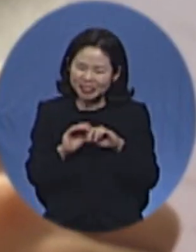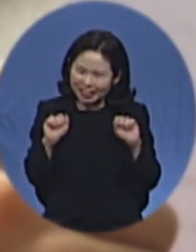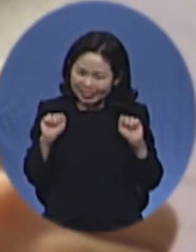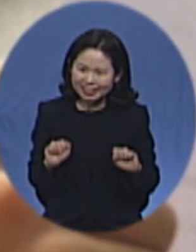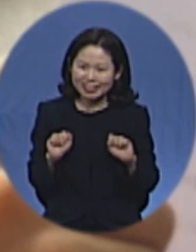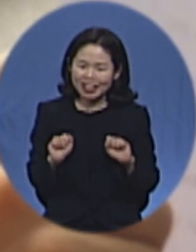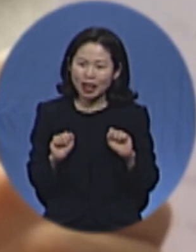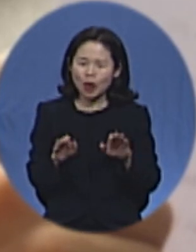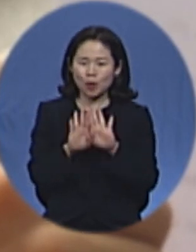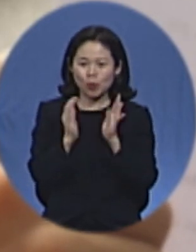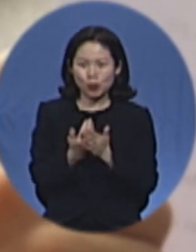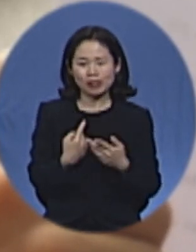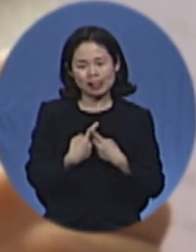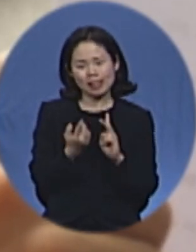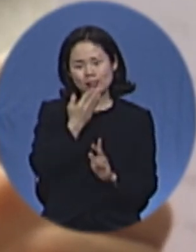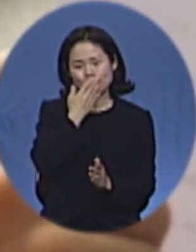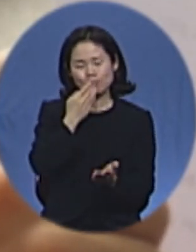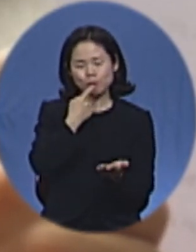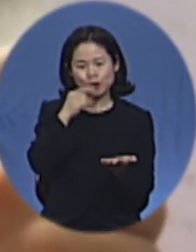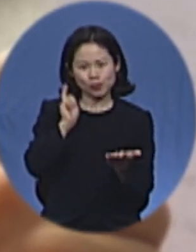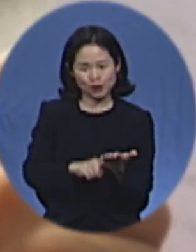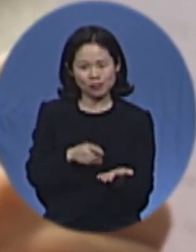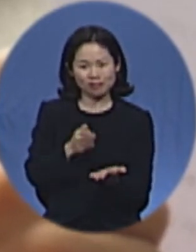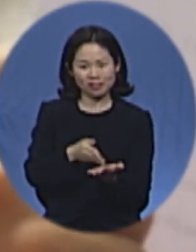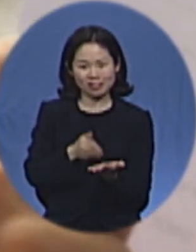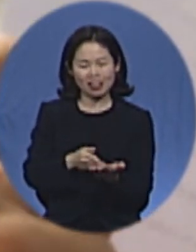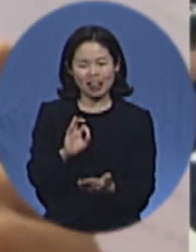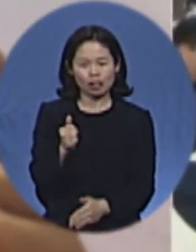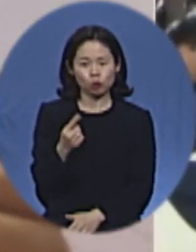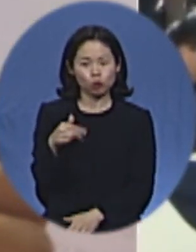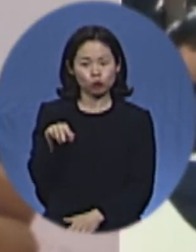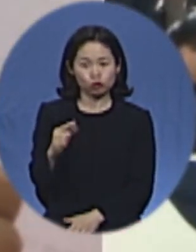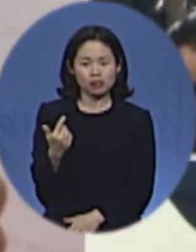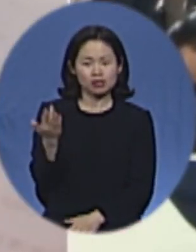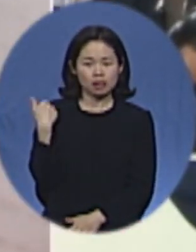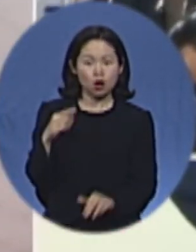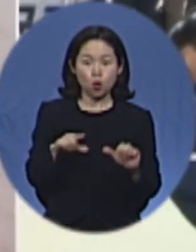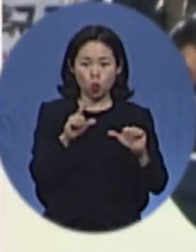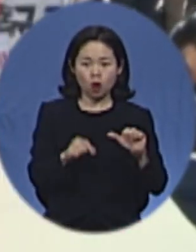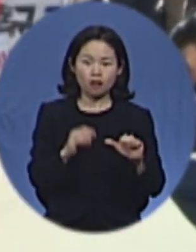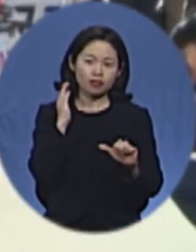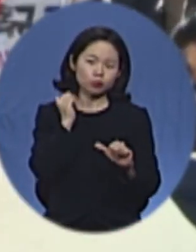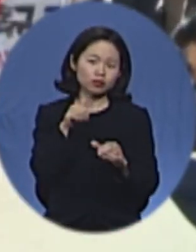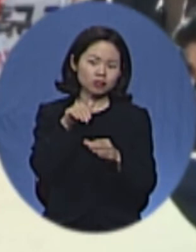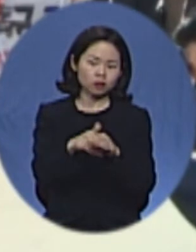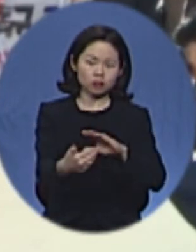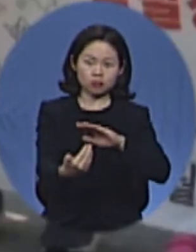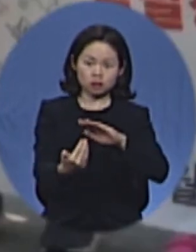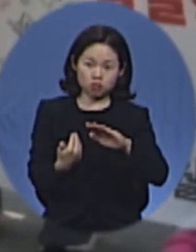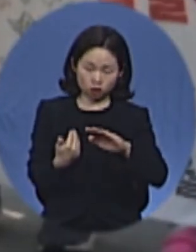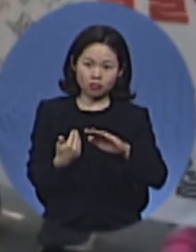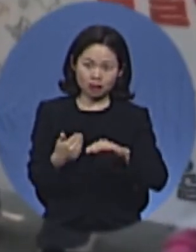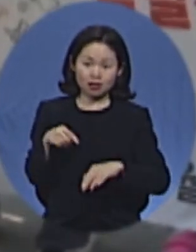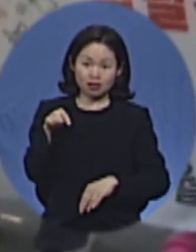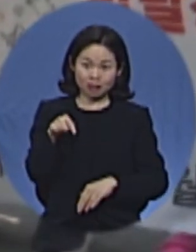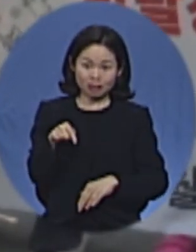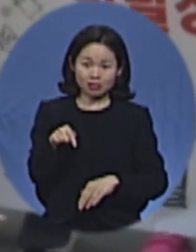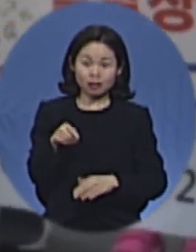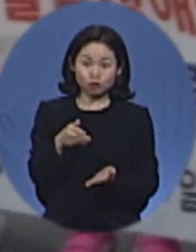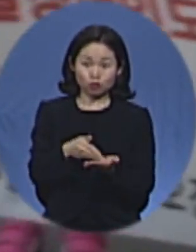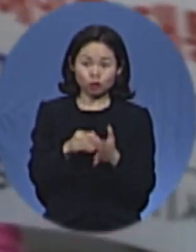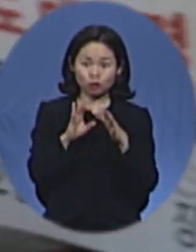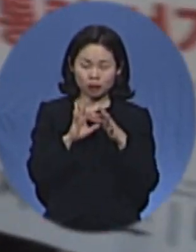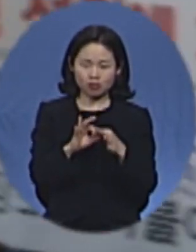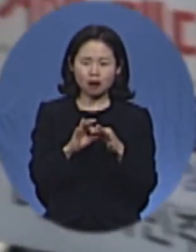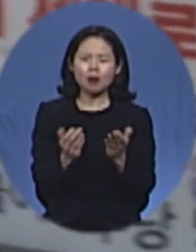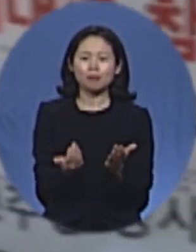안녕하세요. 모두가 알기 쉬운 소식의 안호준입니다. 지난 5월 대통령 선거가 있기 전 이 코너를 통해